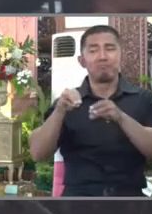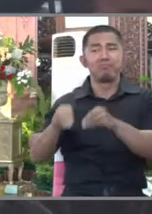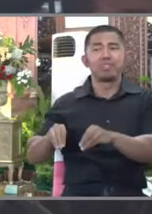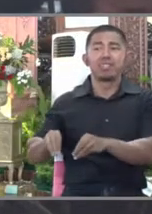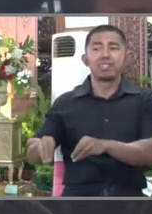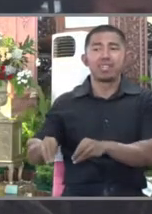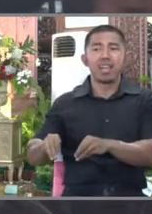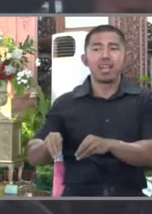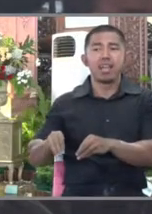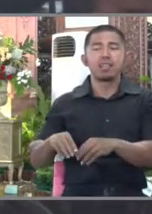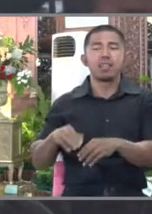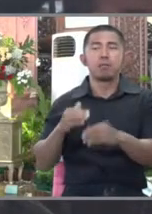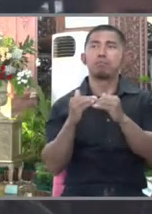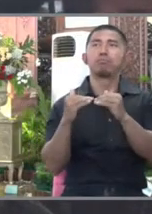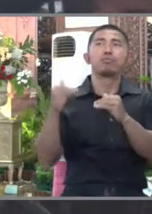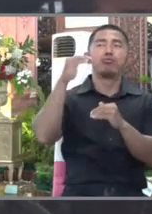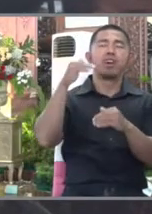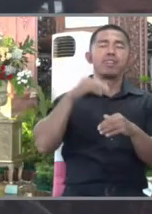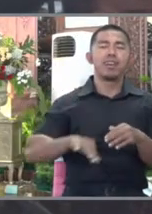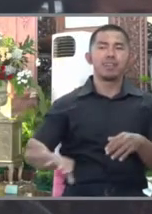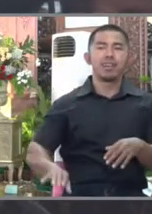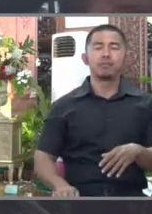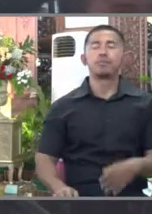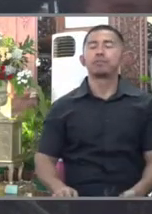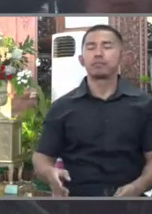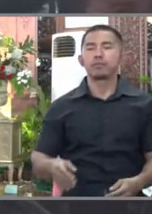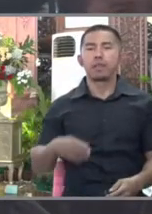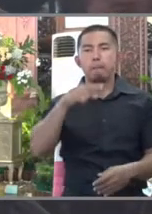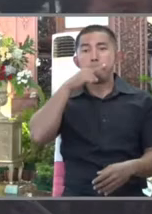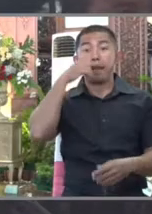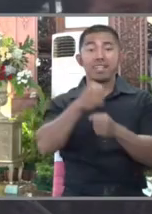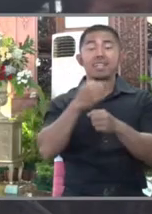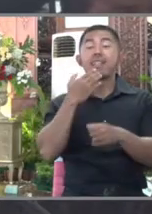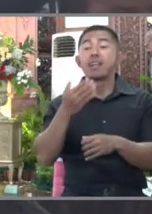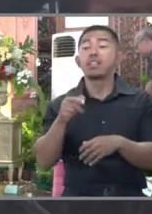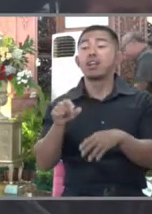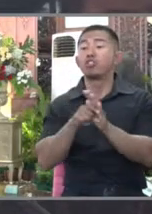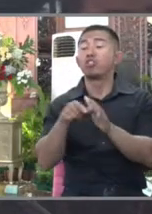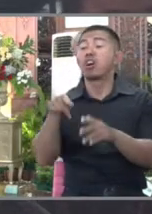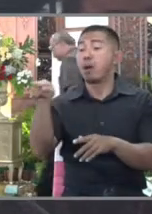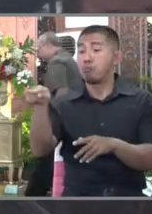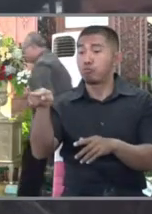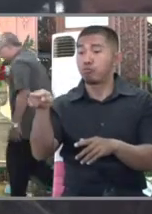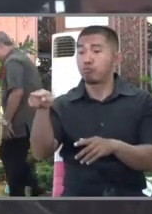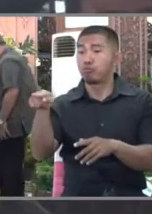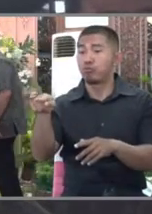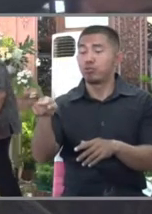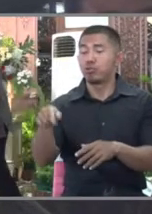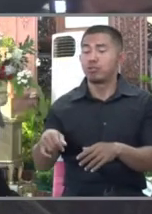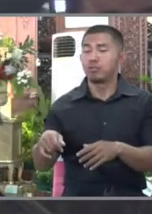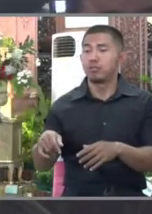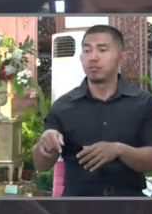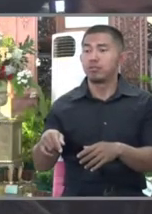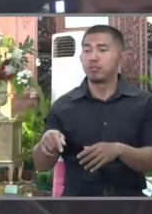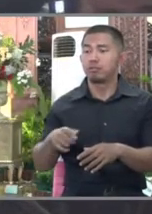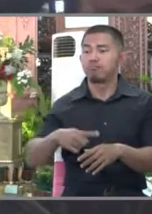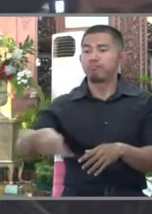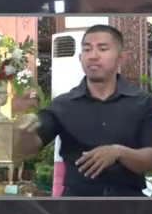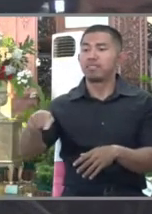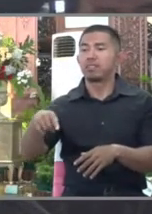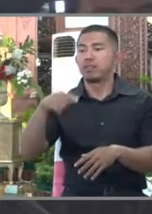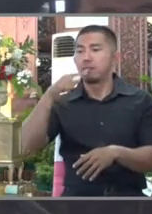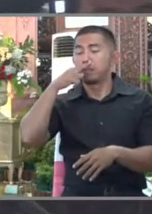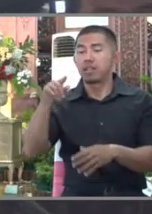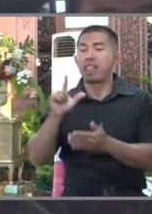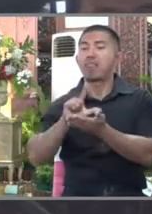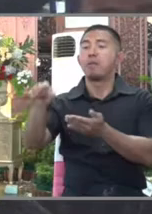dan pertumbuhan anak tersebut. Umpama kamu diselentik sama gurumu. Iya. Kowe ngandake